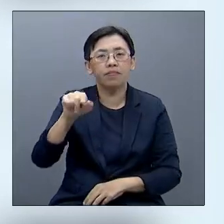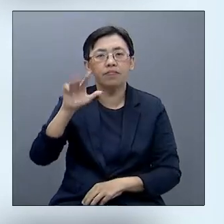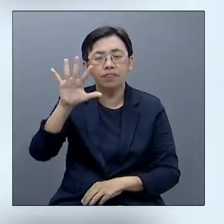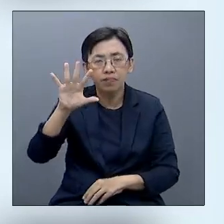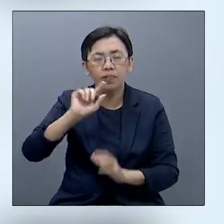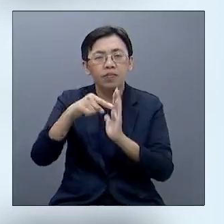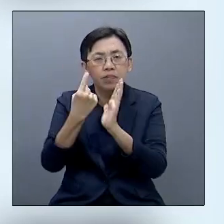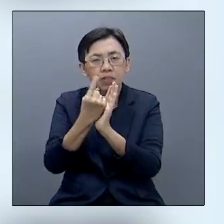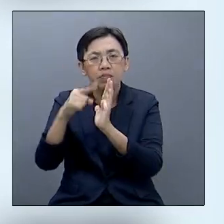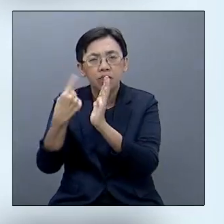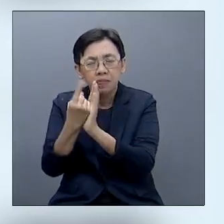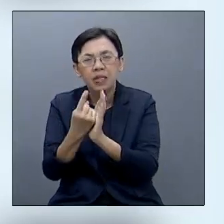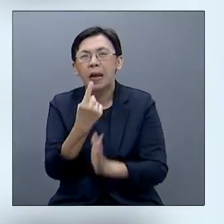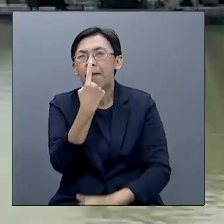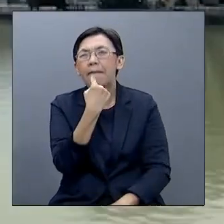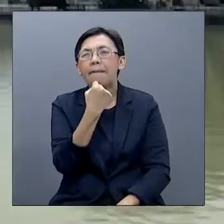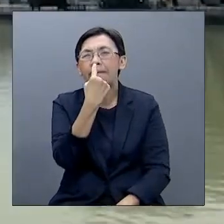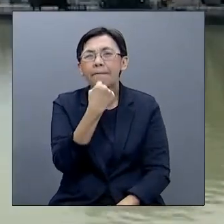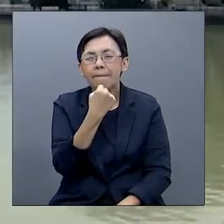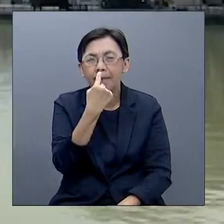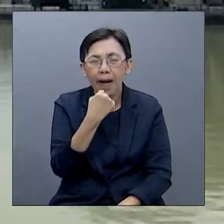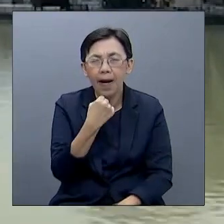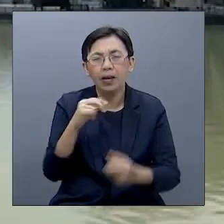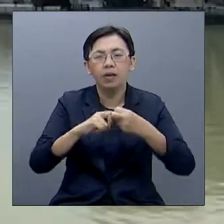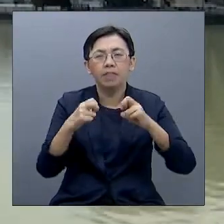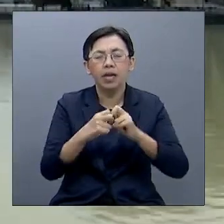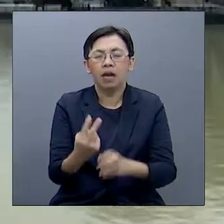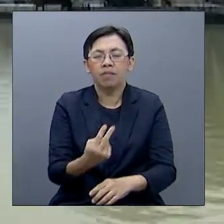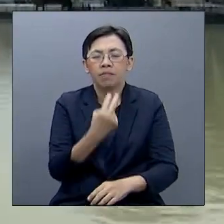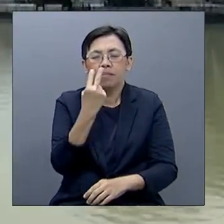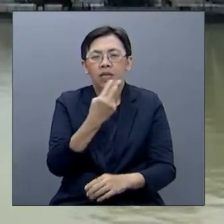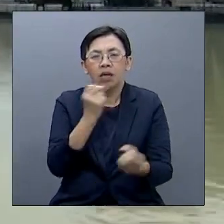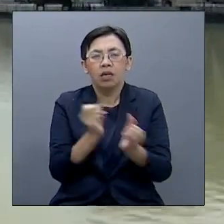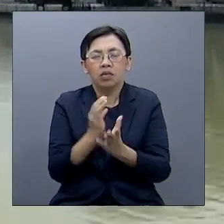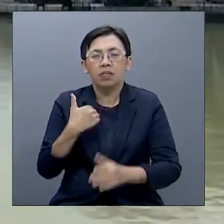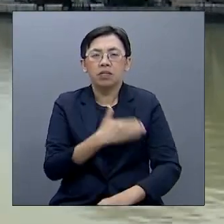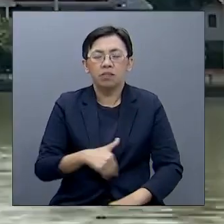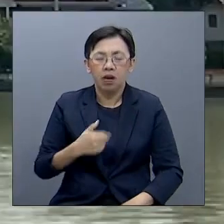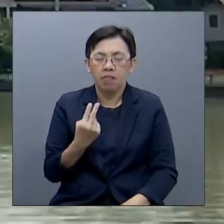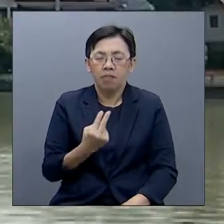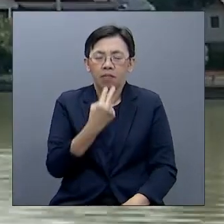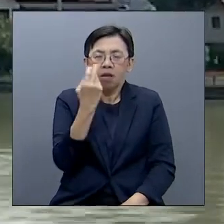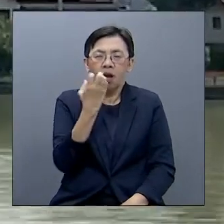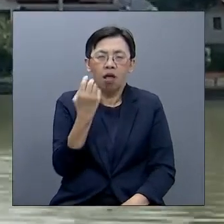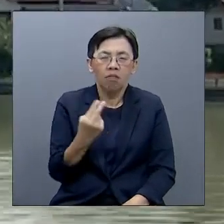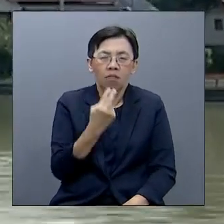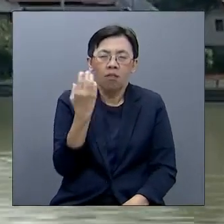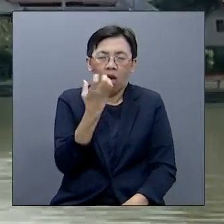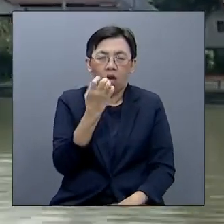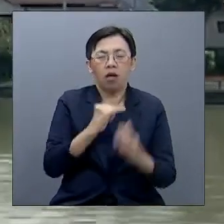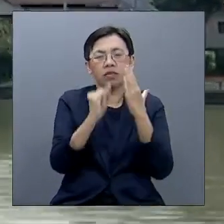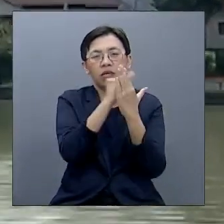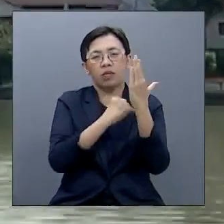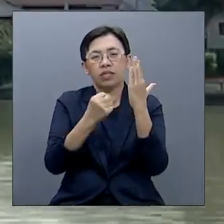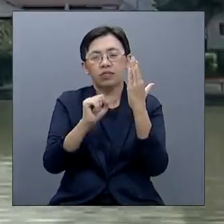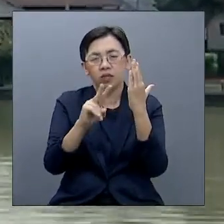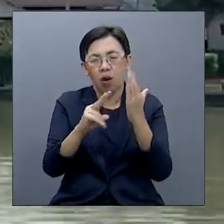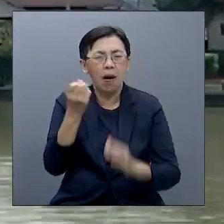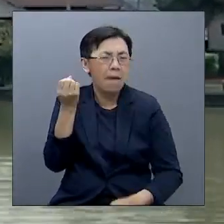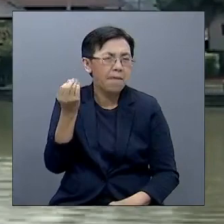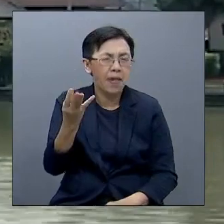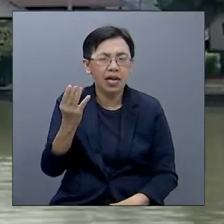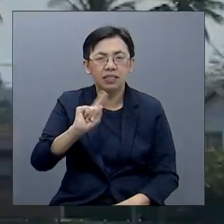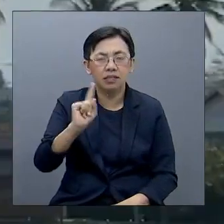งอยู่ในระดับสีแดงมีผลกระทบต่อสุขภาพและระบบทางเดินหายใจมี12จังหวัดนะคะสูงที่สุดเนี่ย